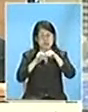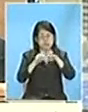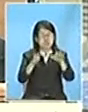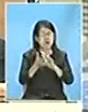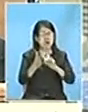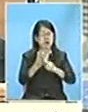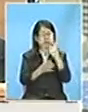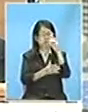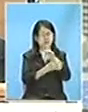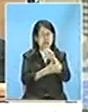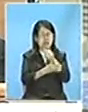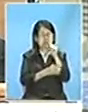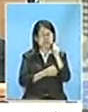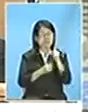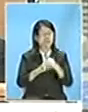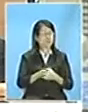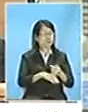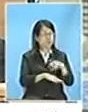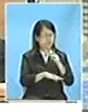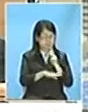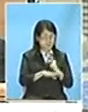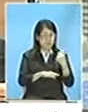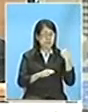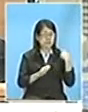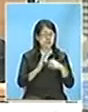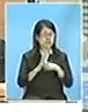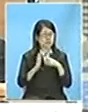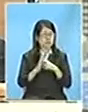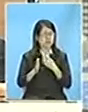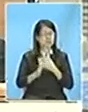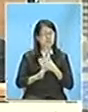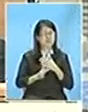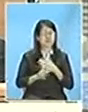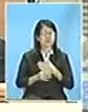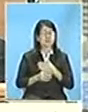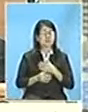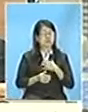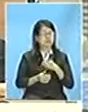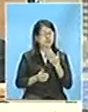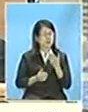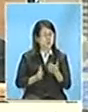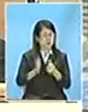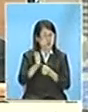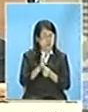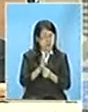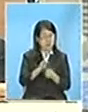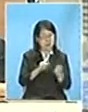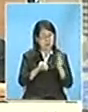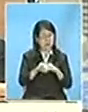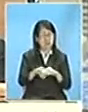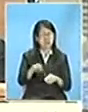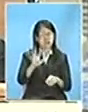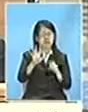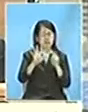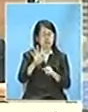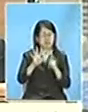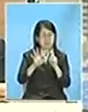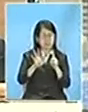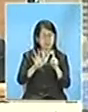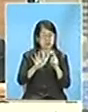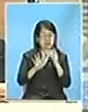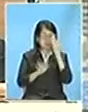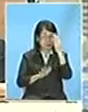ได้ท่านประธานที่เคารพครับสาเหตุที่ได้ใบยติเพิ่มเติมข้อความนี้ขึ้นมาเนี่ยนะครับด้วย